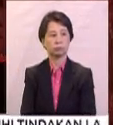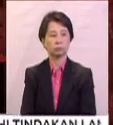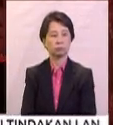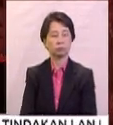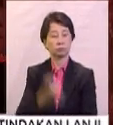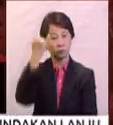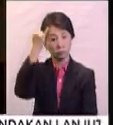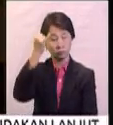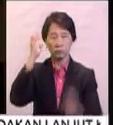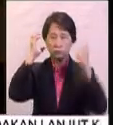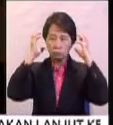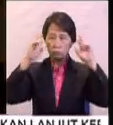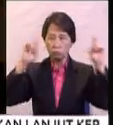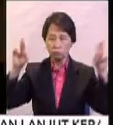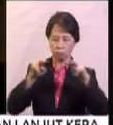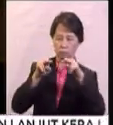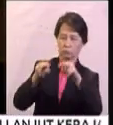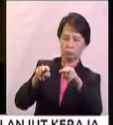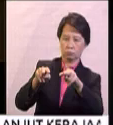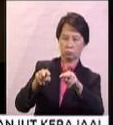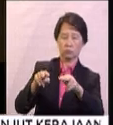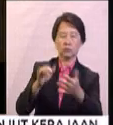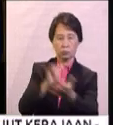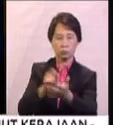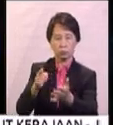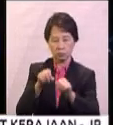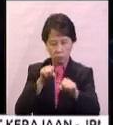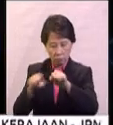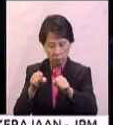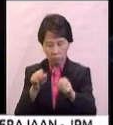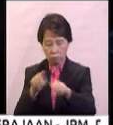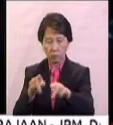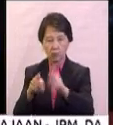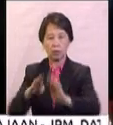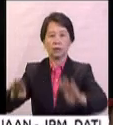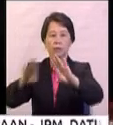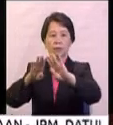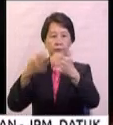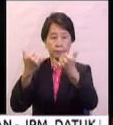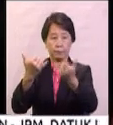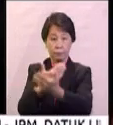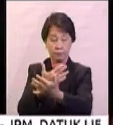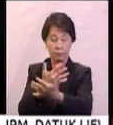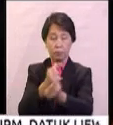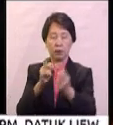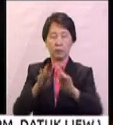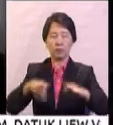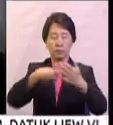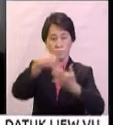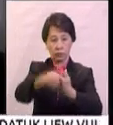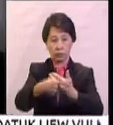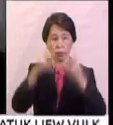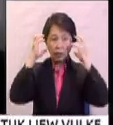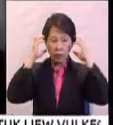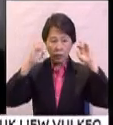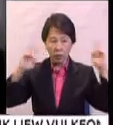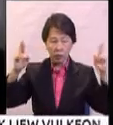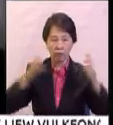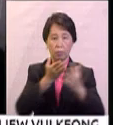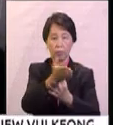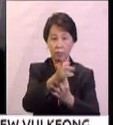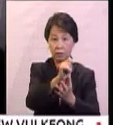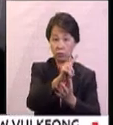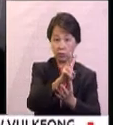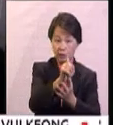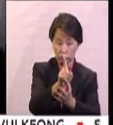Inisiatif radio bervisual antara sinergi strategik bahagian berita ehwal semasa dan program radio. Siaran menerusi TV1